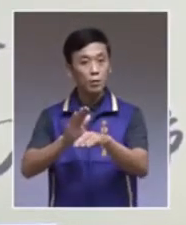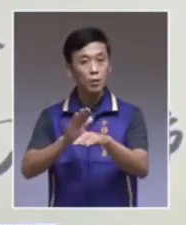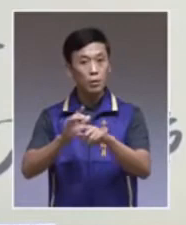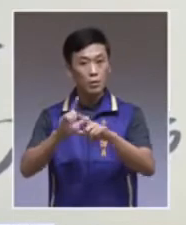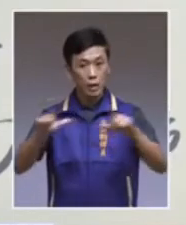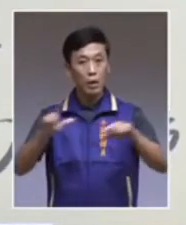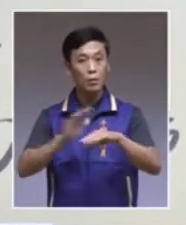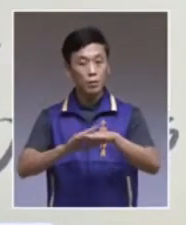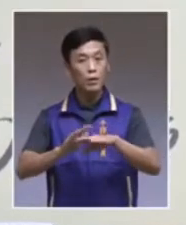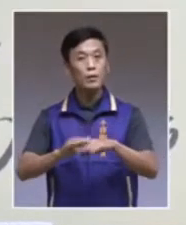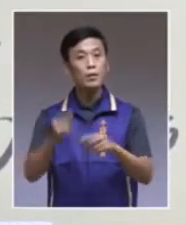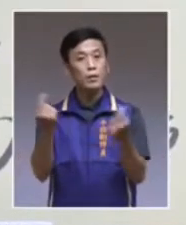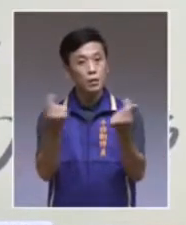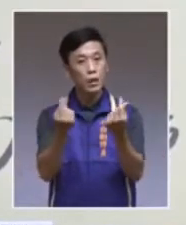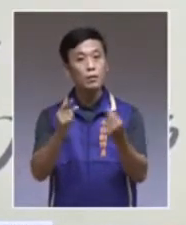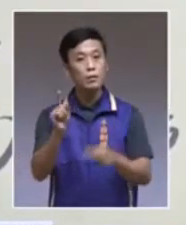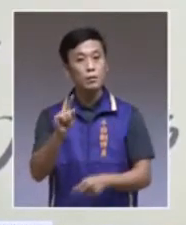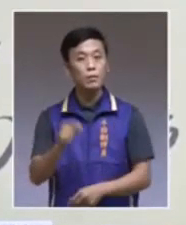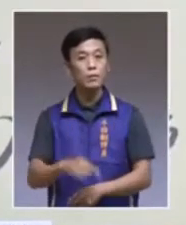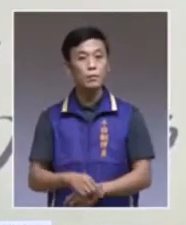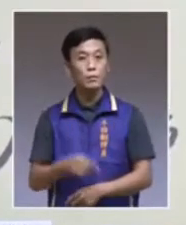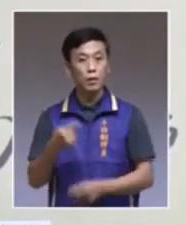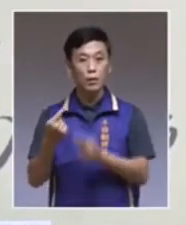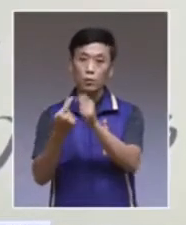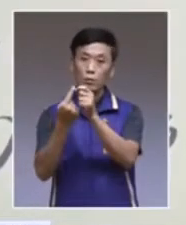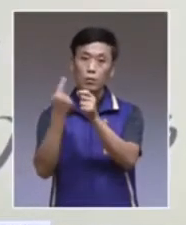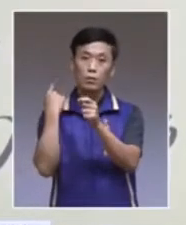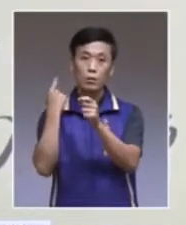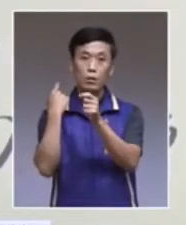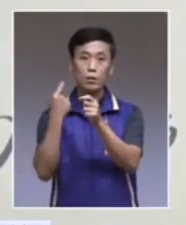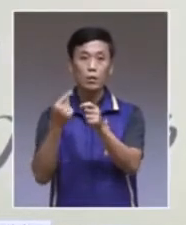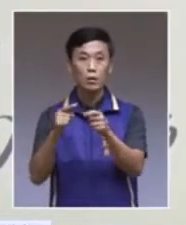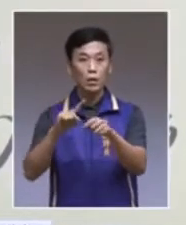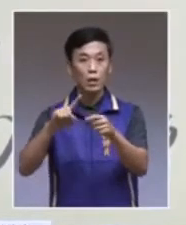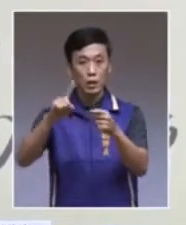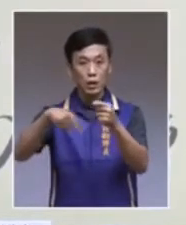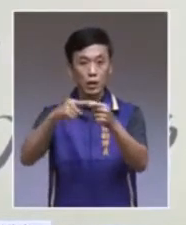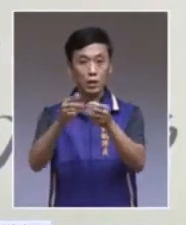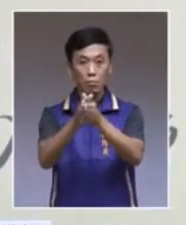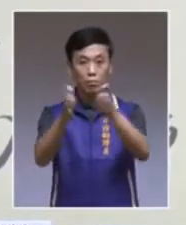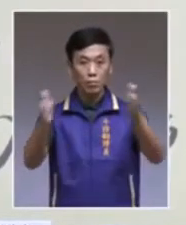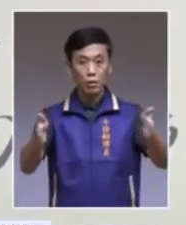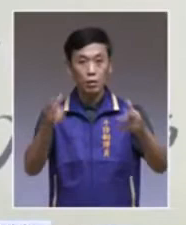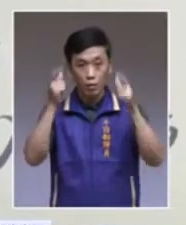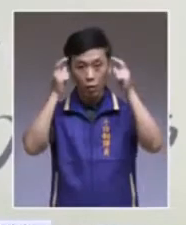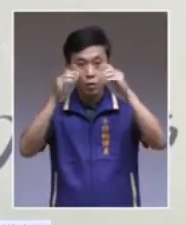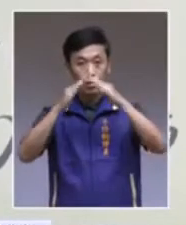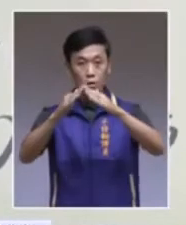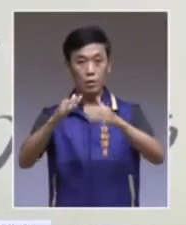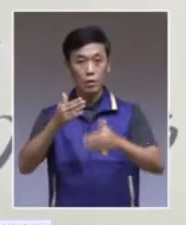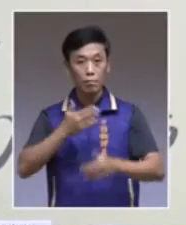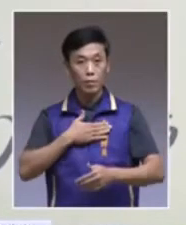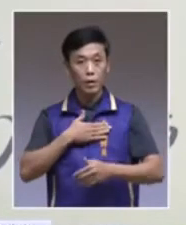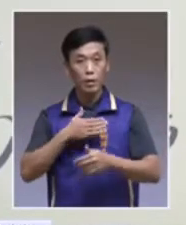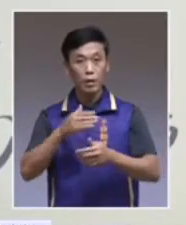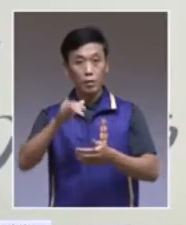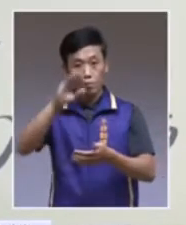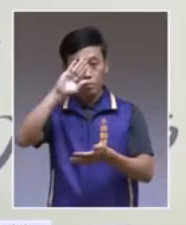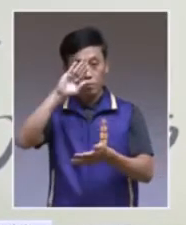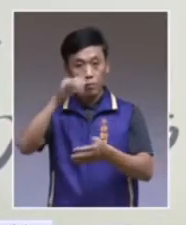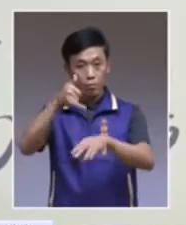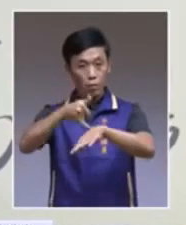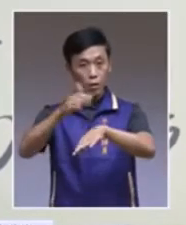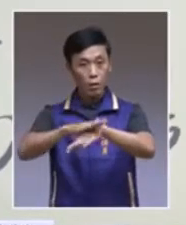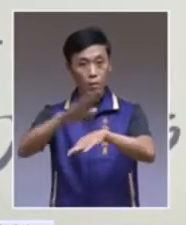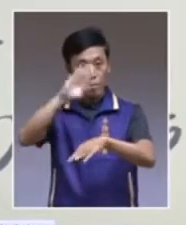那譬如说，那我们在去年一整年，我们高雄市的本土的登革热的个案是